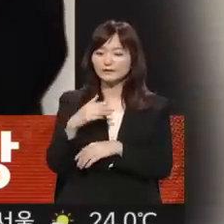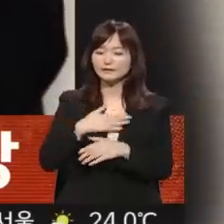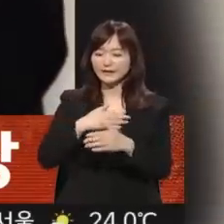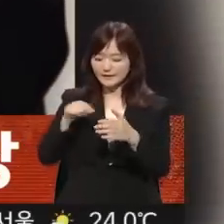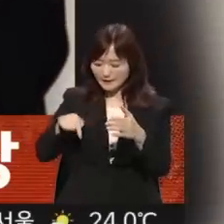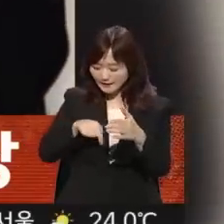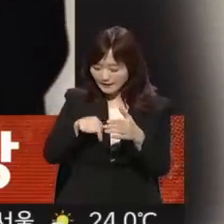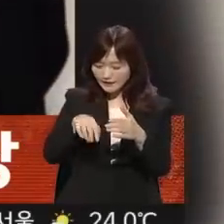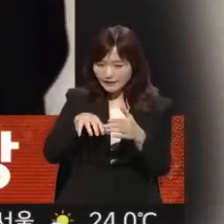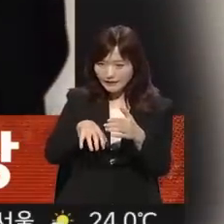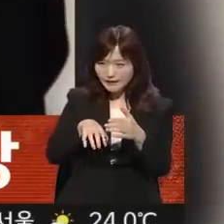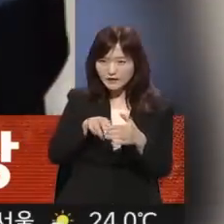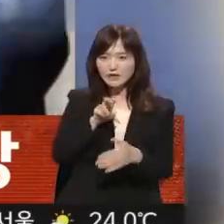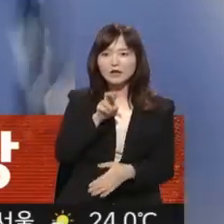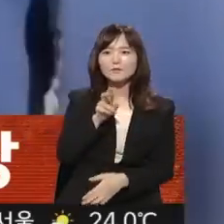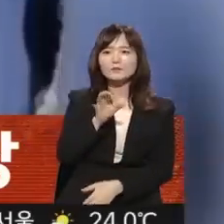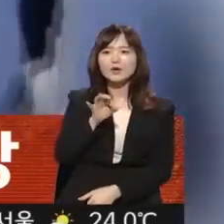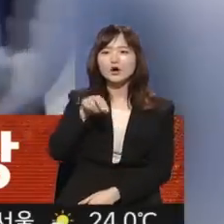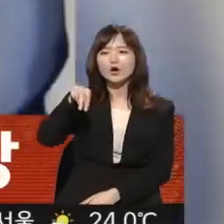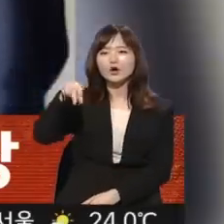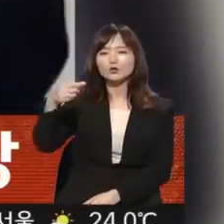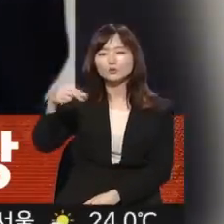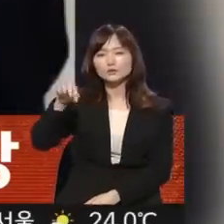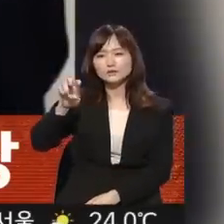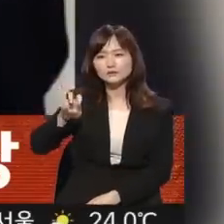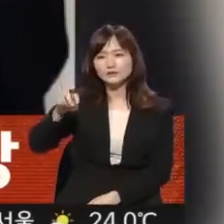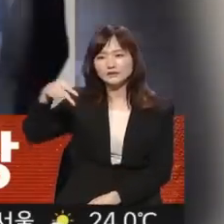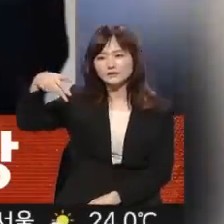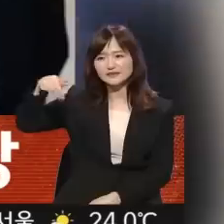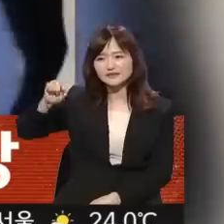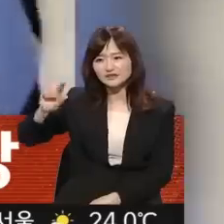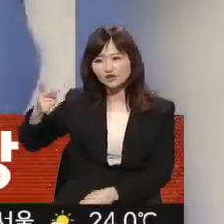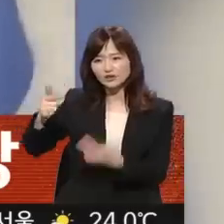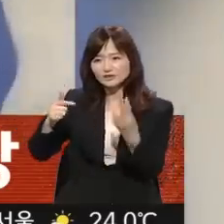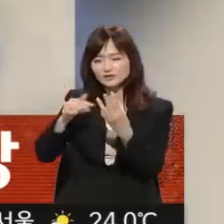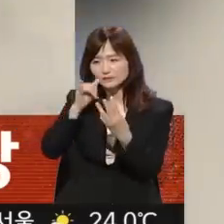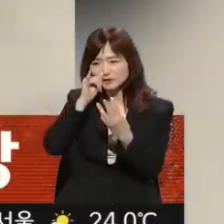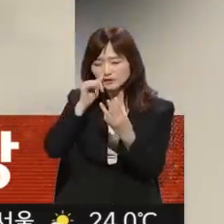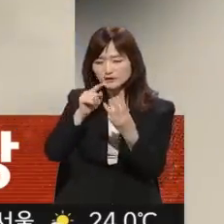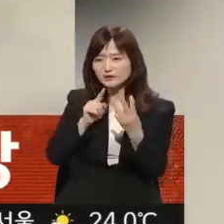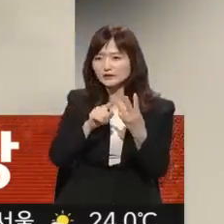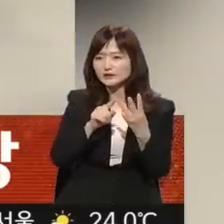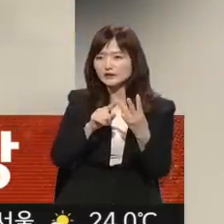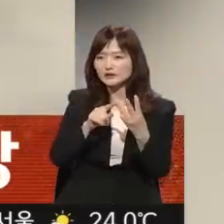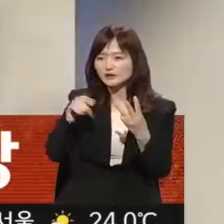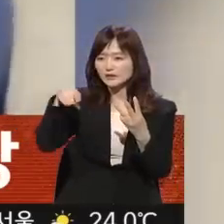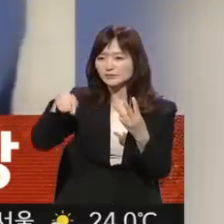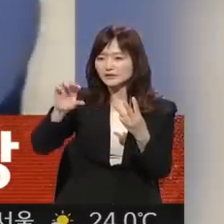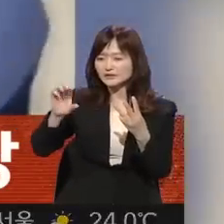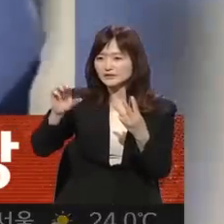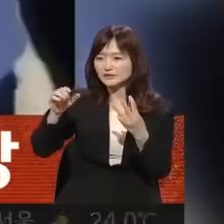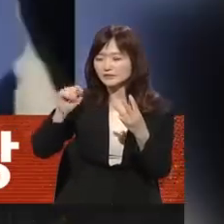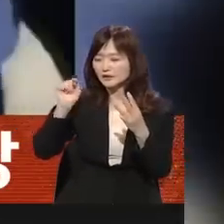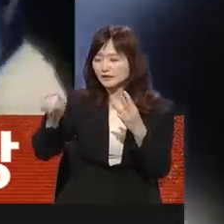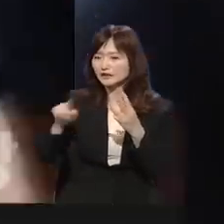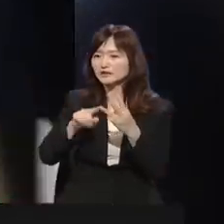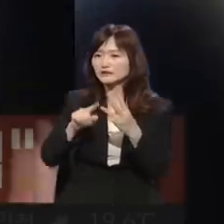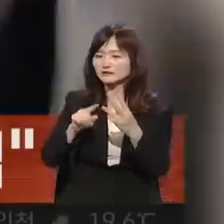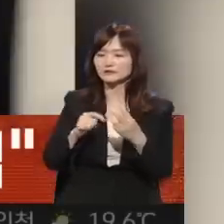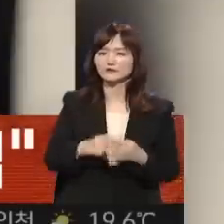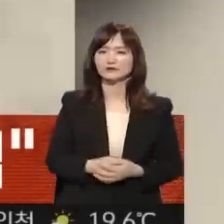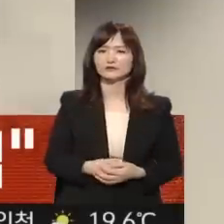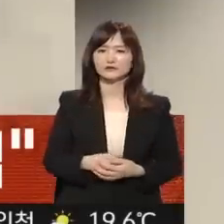안에는 명이랑 소심이랑 쩐이가 산다 근데 pc방에 간 건 소심이다 이런 식으로 지금 얘기를 하고 있는 거예요 저도